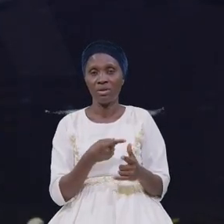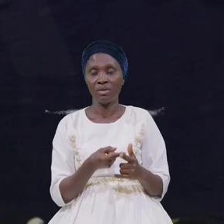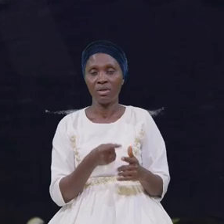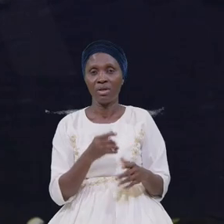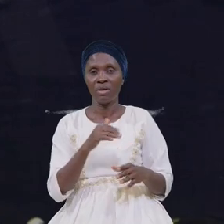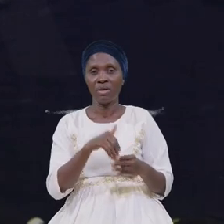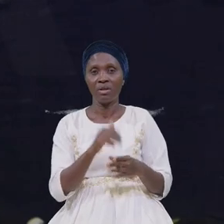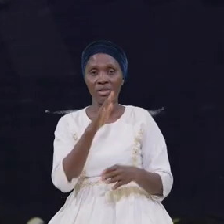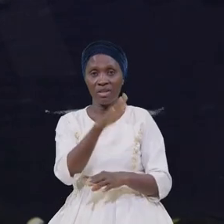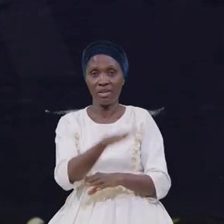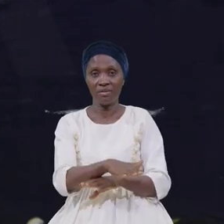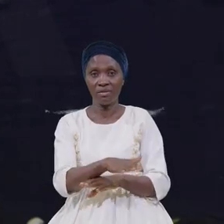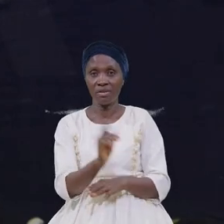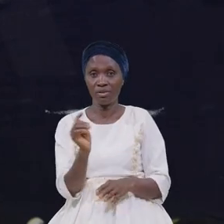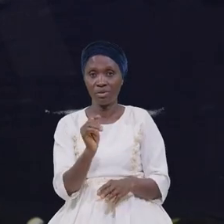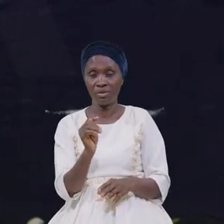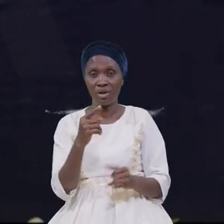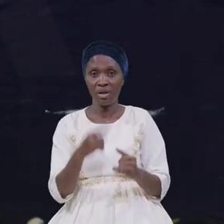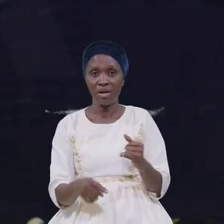soir, étant